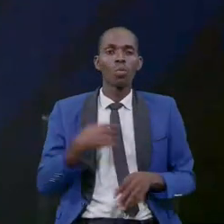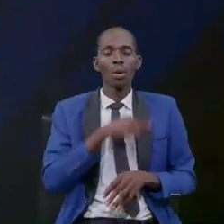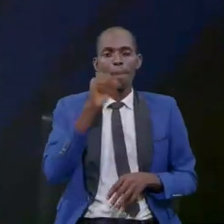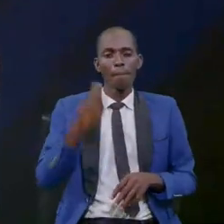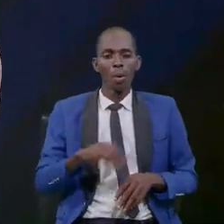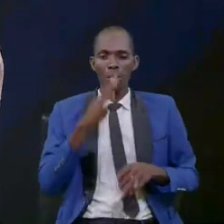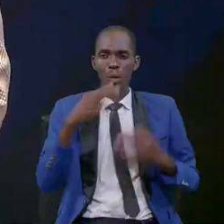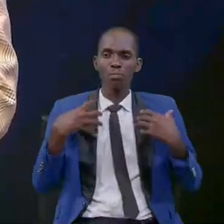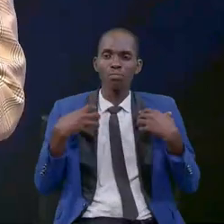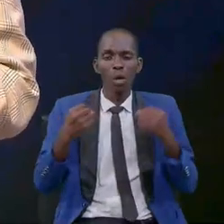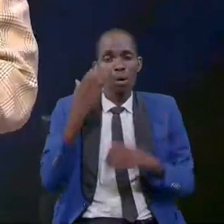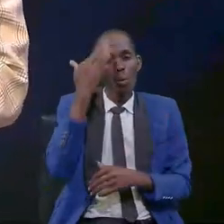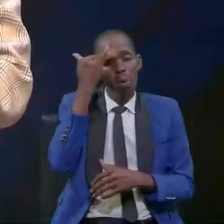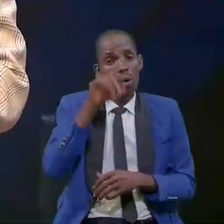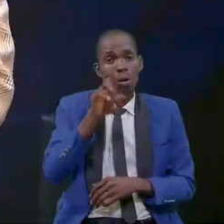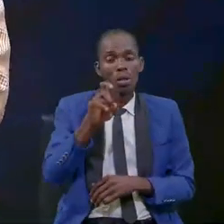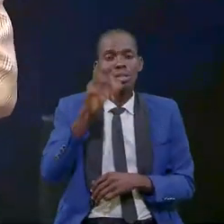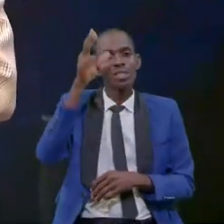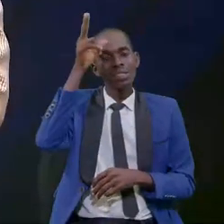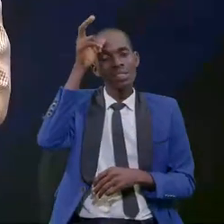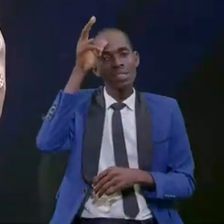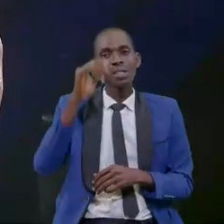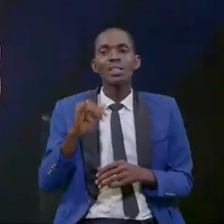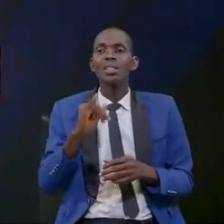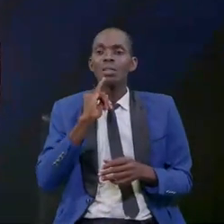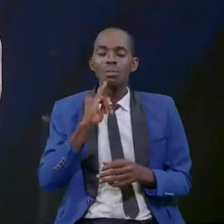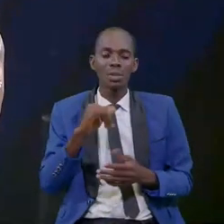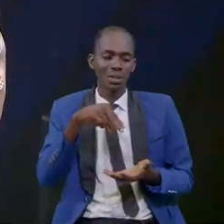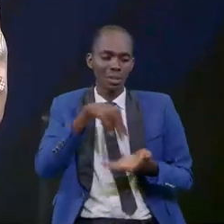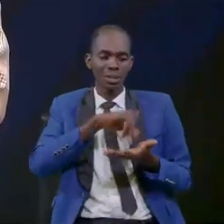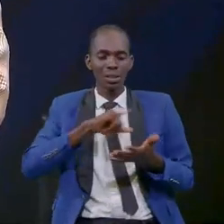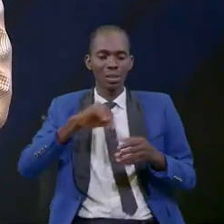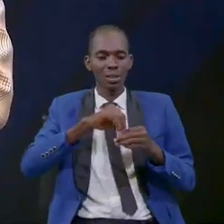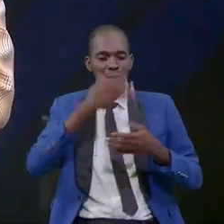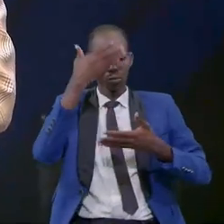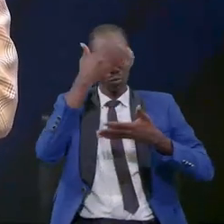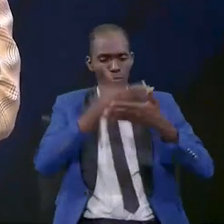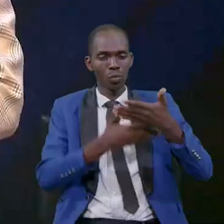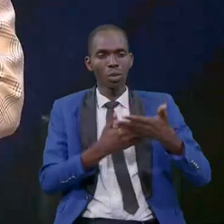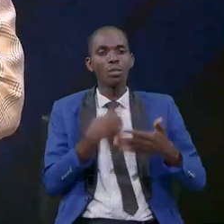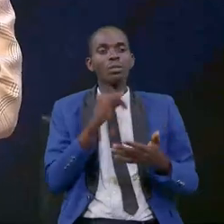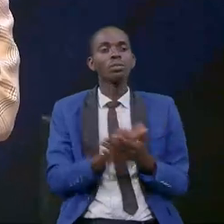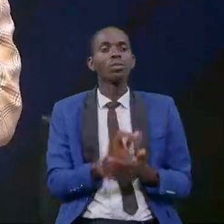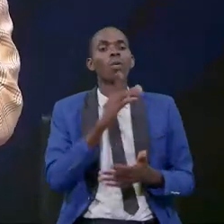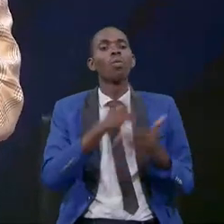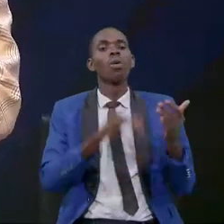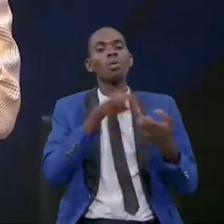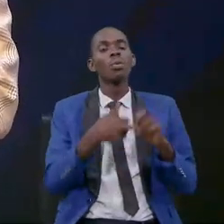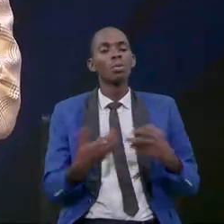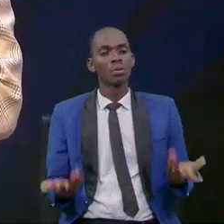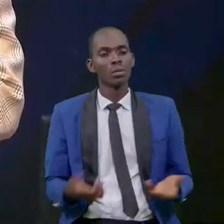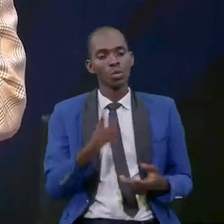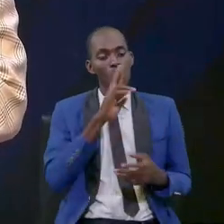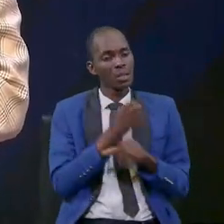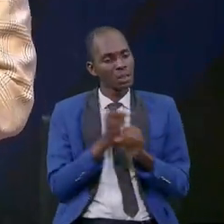que messager du Seigneur, parce que nous devons être courageux, parce que Satan peut se tenir sur